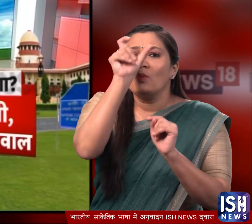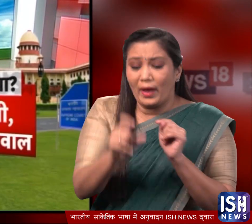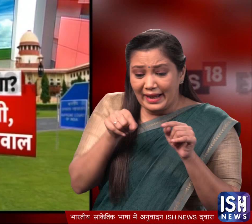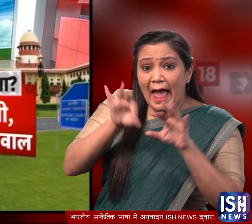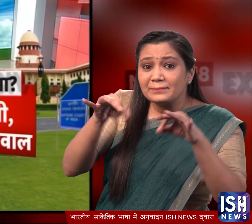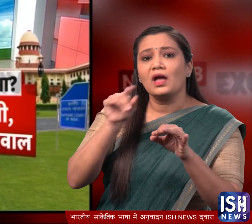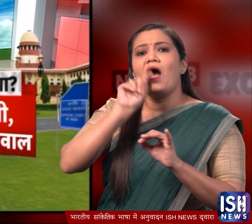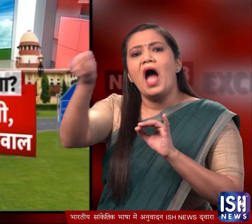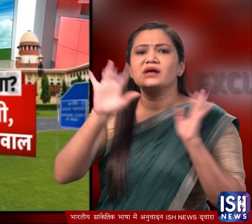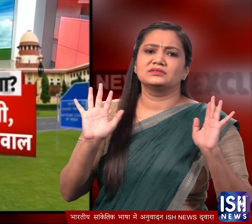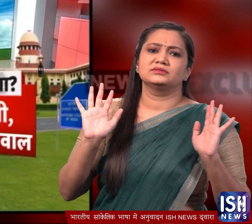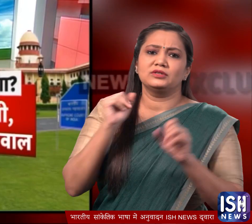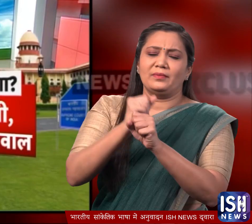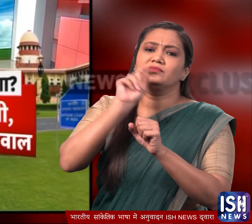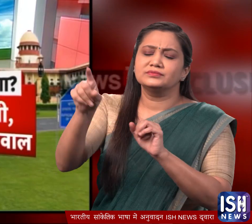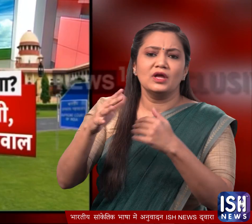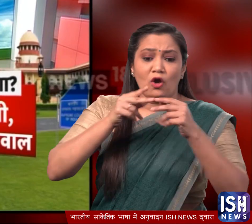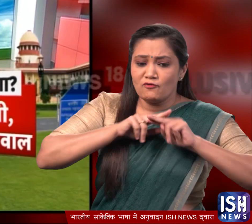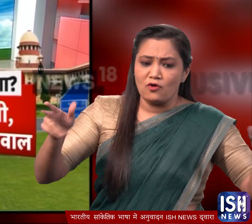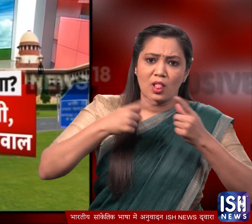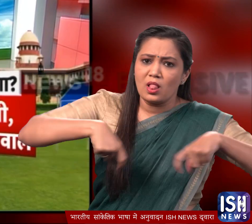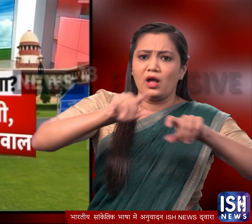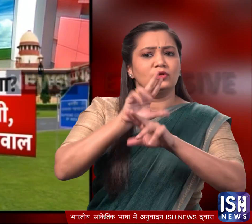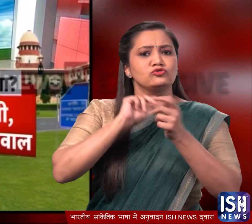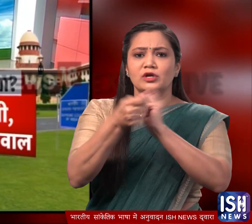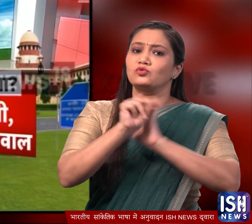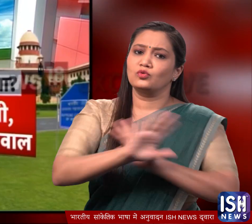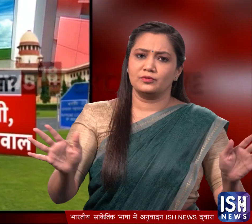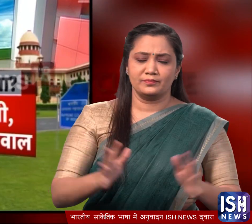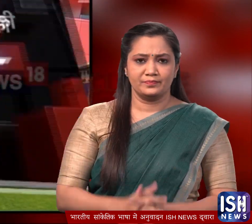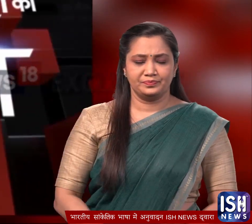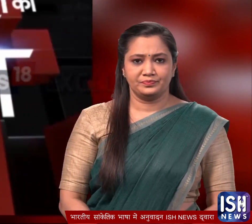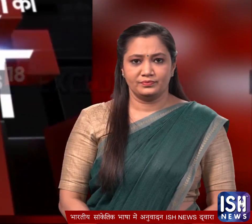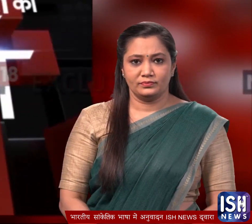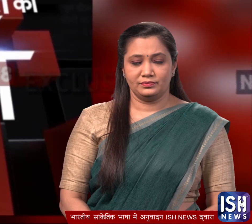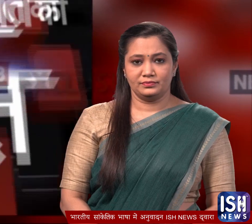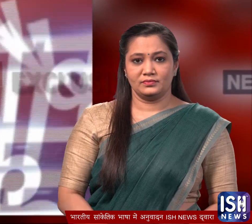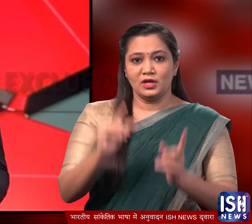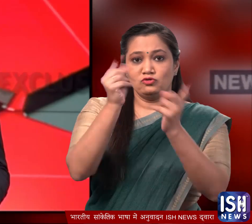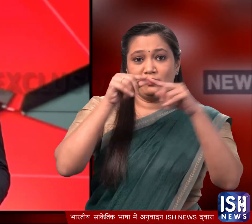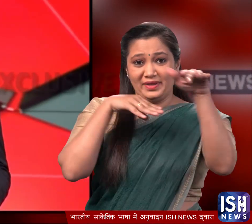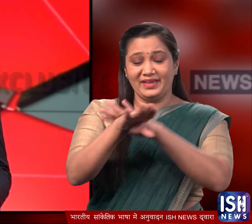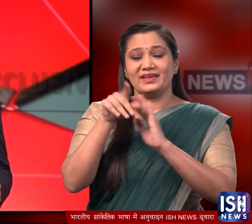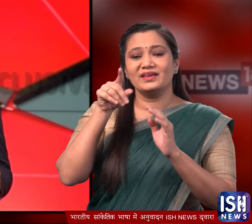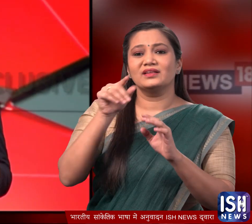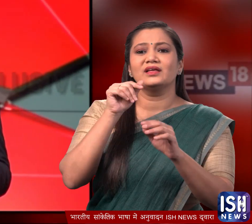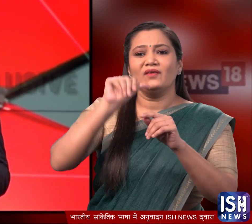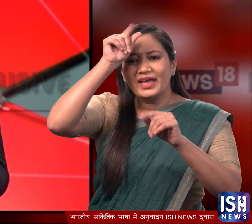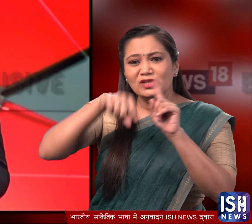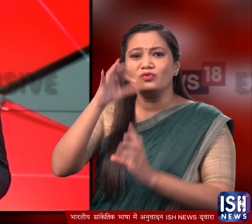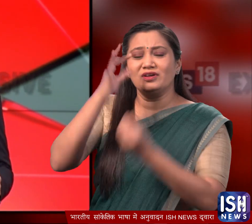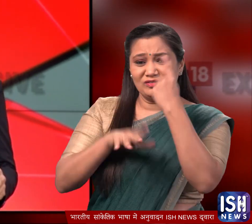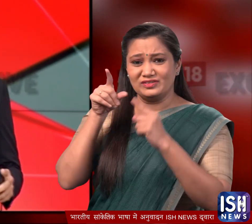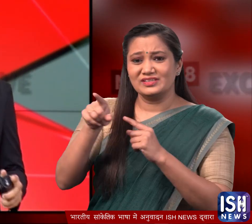केंद्र सरकार से केवल एक जगह खाली होने पर जवाब मांगा, पूरी कमेटी बदलने पर नहीं। उत्तर प्रदेश के सहारनपुर में